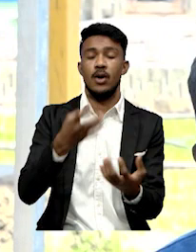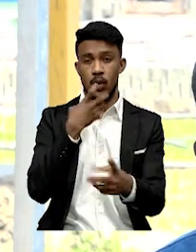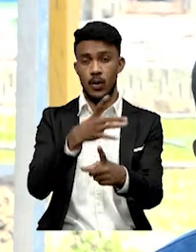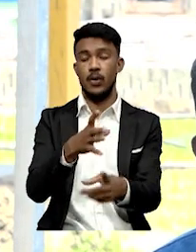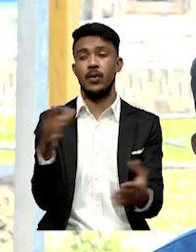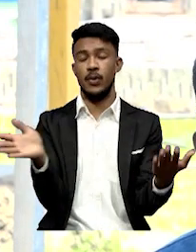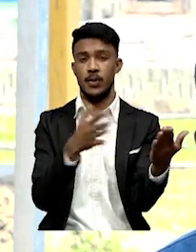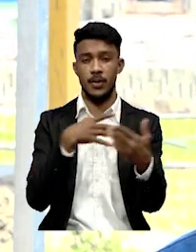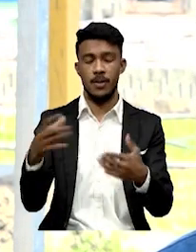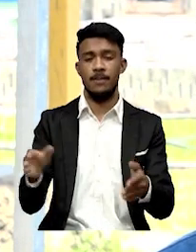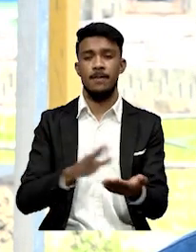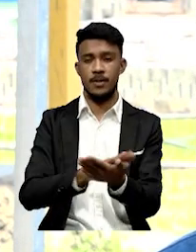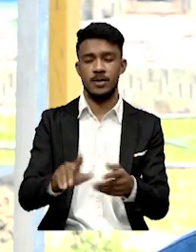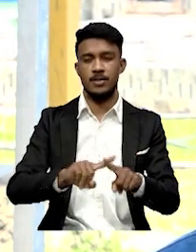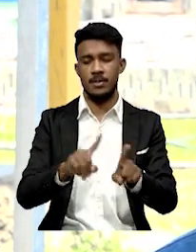né?